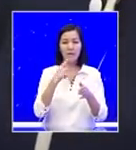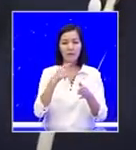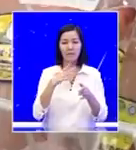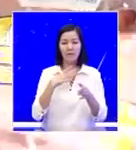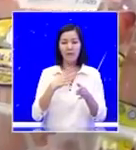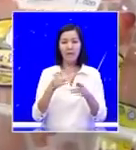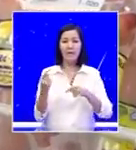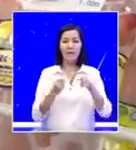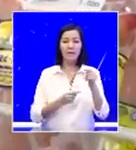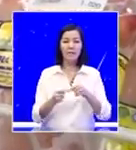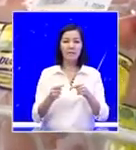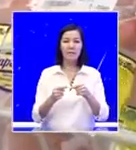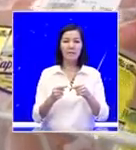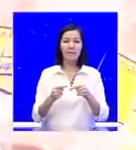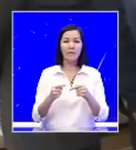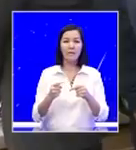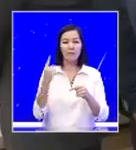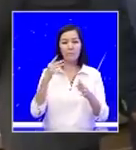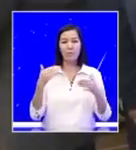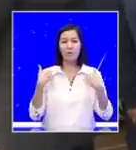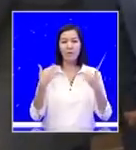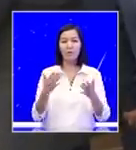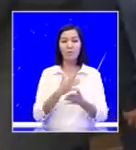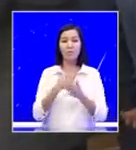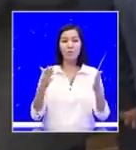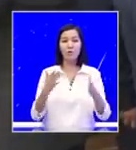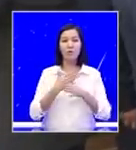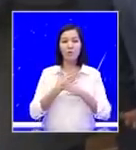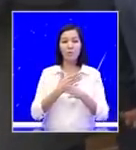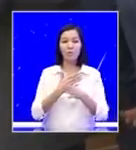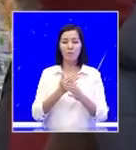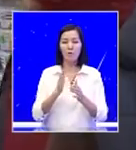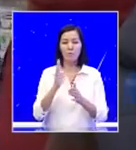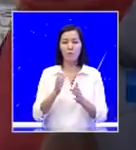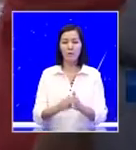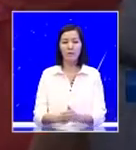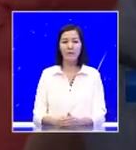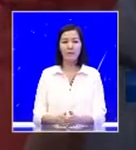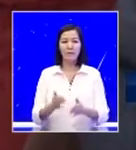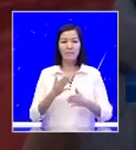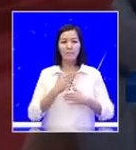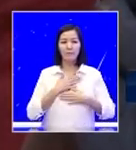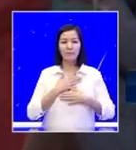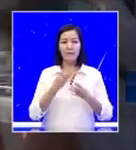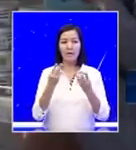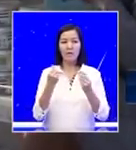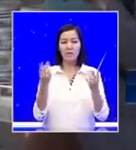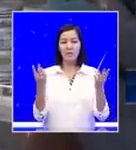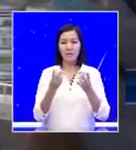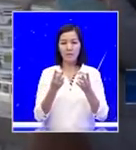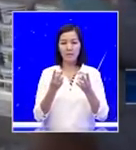Ал кәсіпкерлер жағы бұл бастама қиын кезеңде бізге үлкен қолдау болады деп отыр. Бізге ақша керек, стабильный